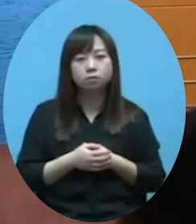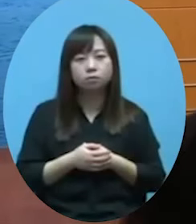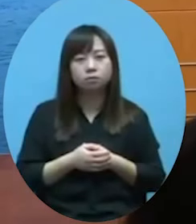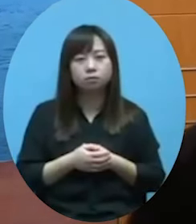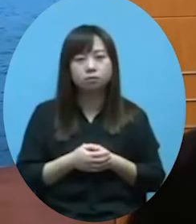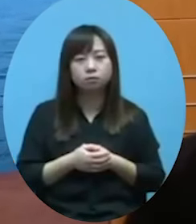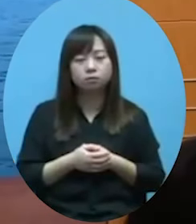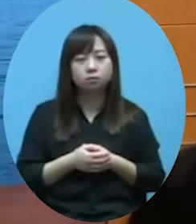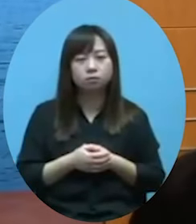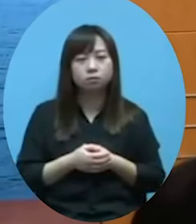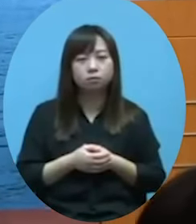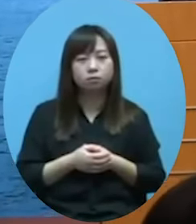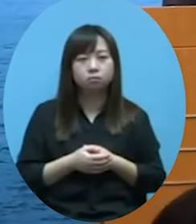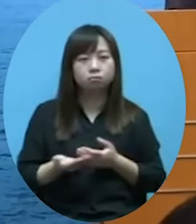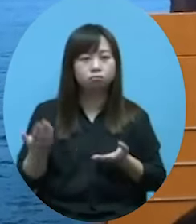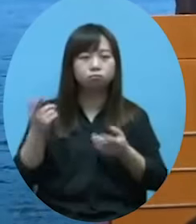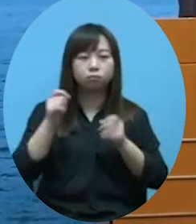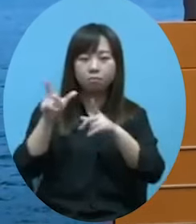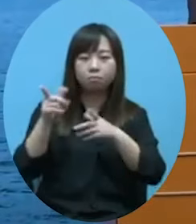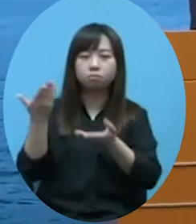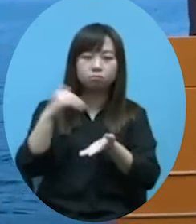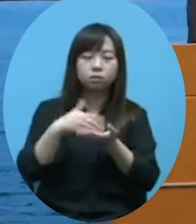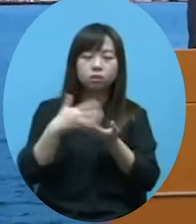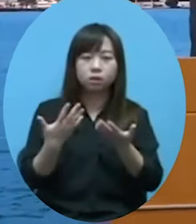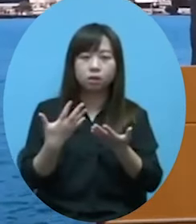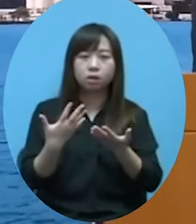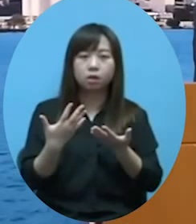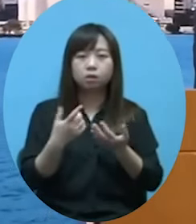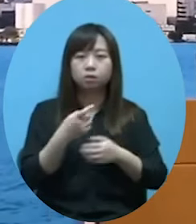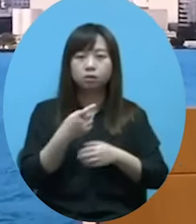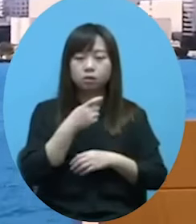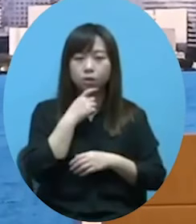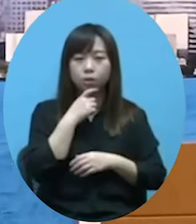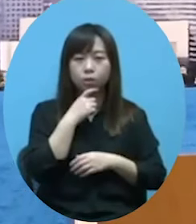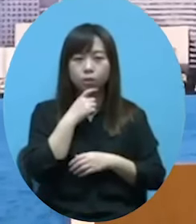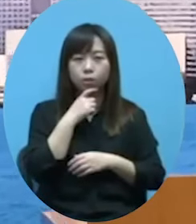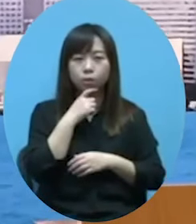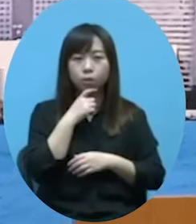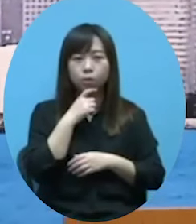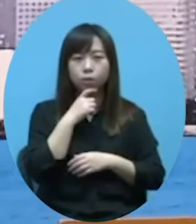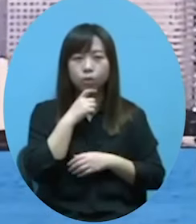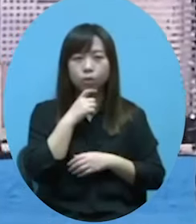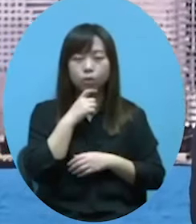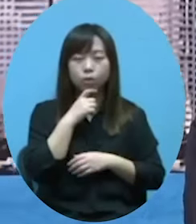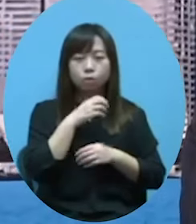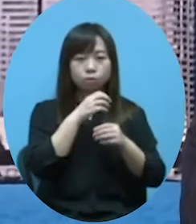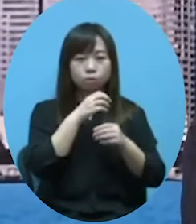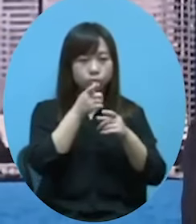有任不會人能有任何患?有一